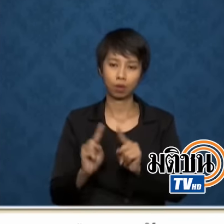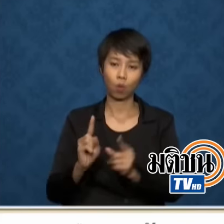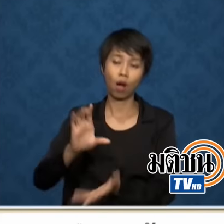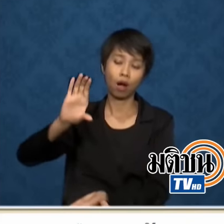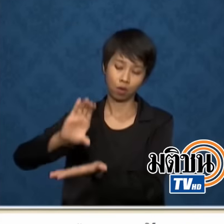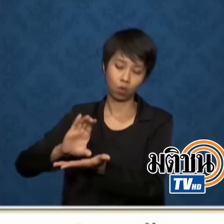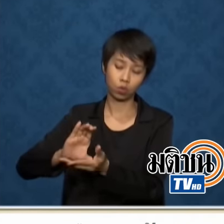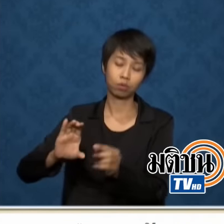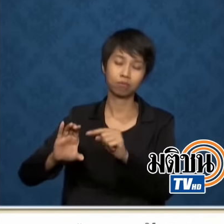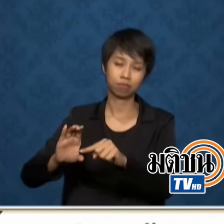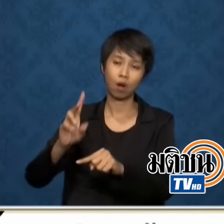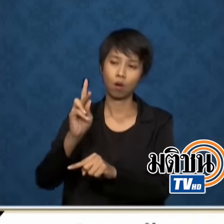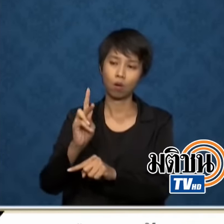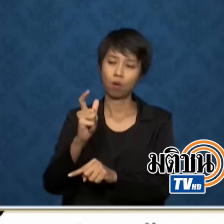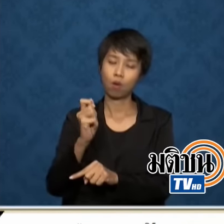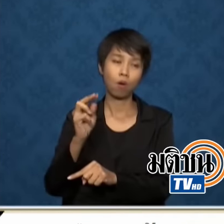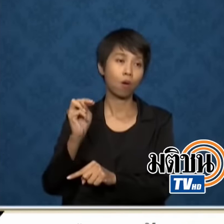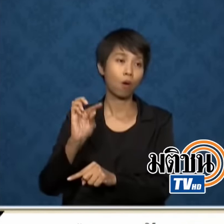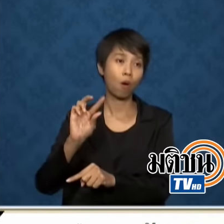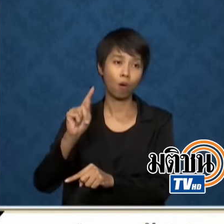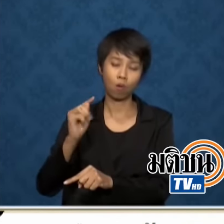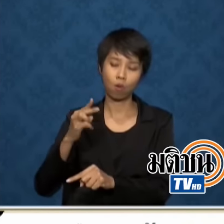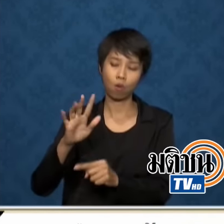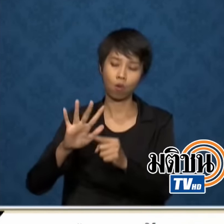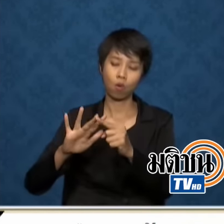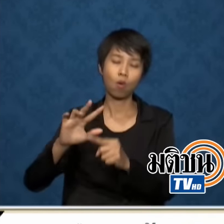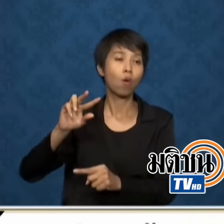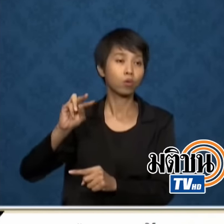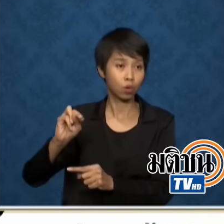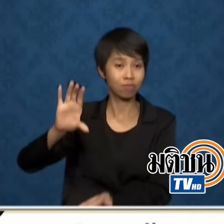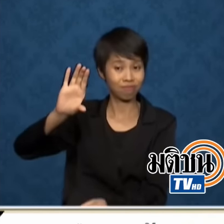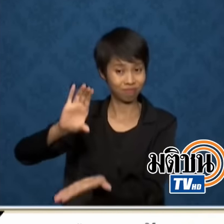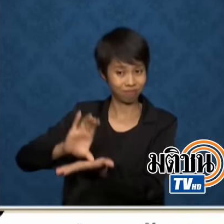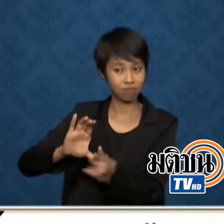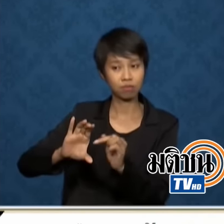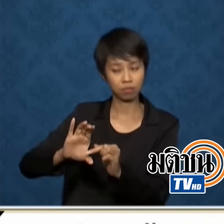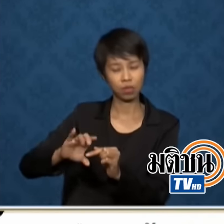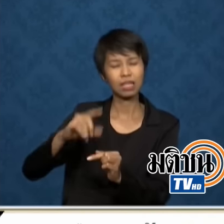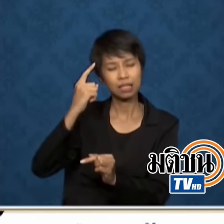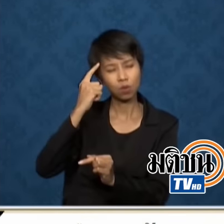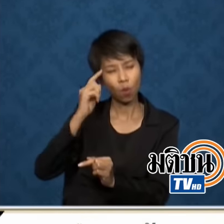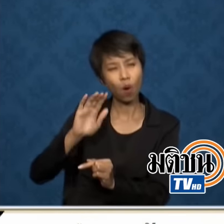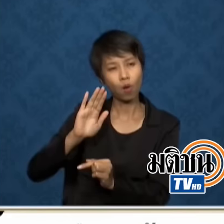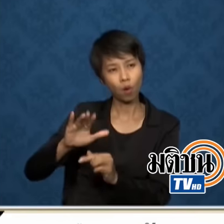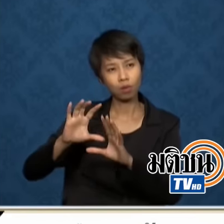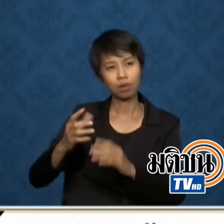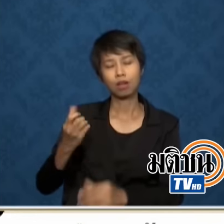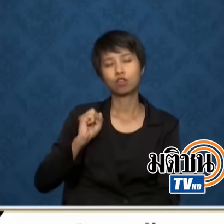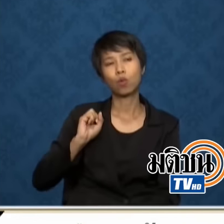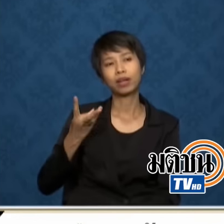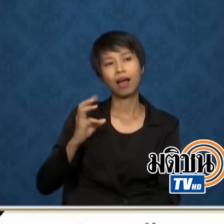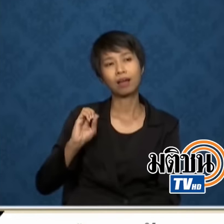นนั้นเนี่ยเข้าใจว่าอาจจะมีการเปลี่ยนแปลงหรือไม่แต่ว่าน่าจะเป็นกองทุนประชารัฐเพื่อสวัสดิการน